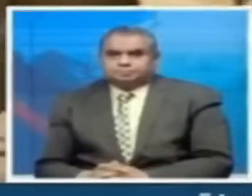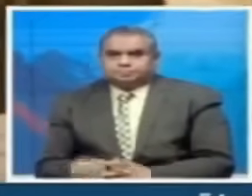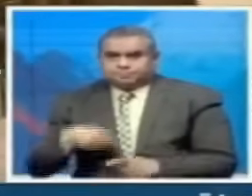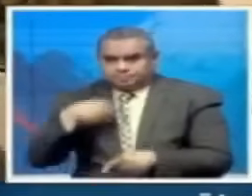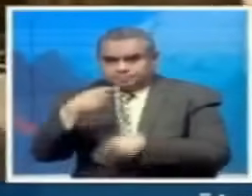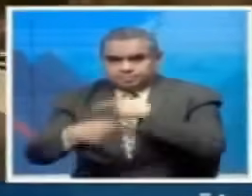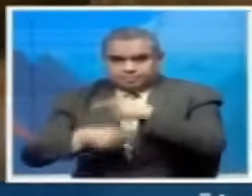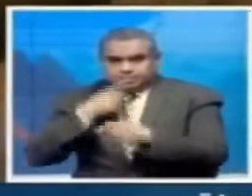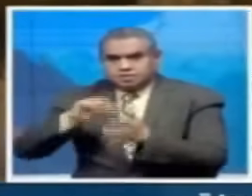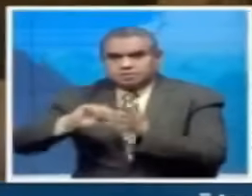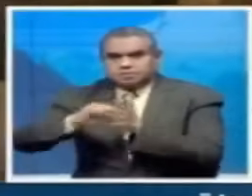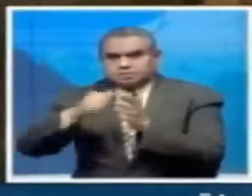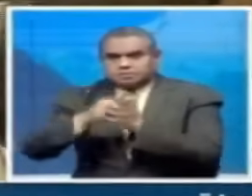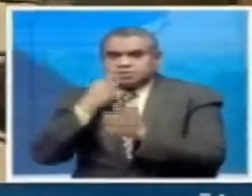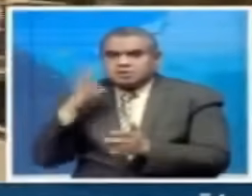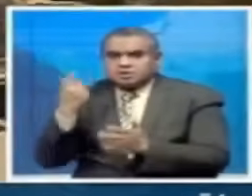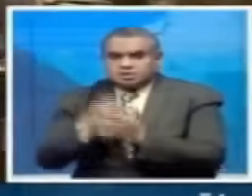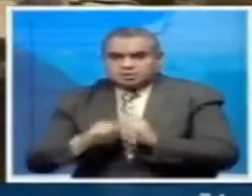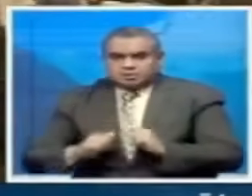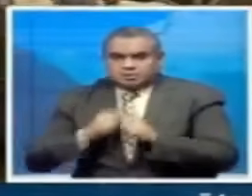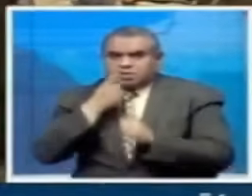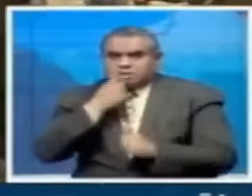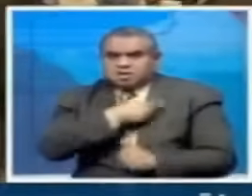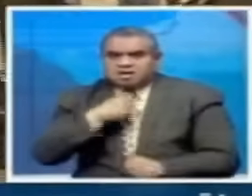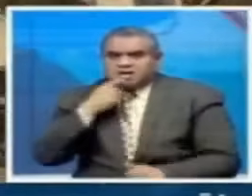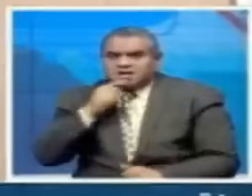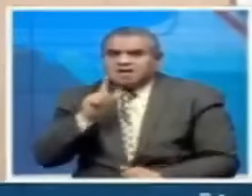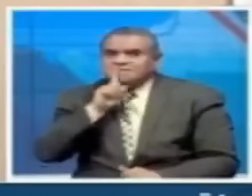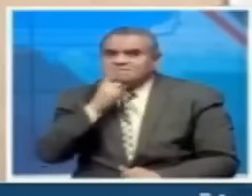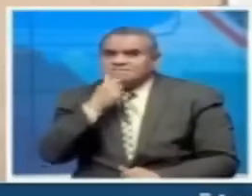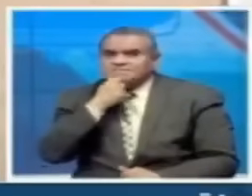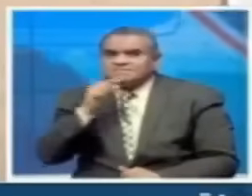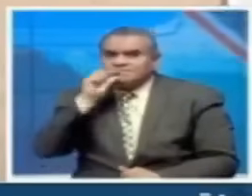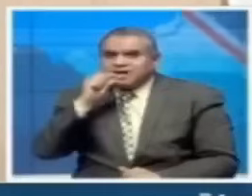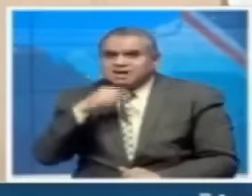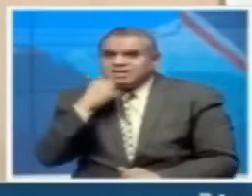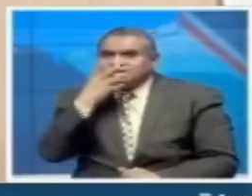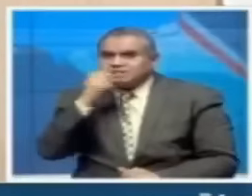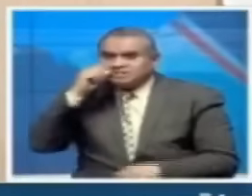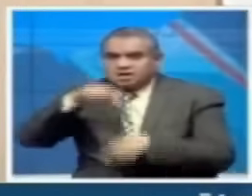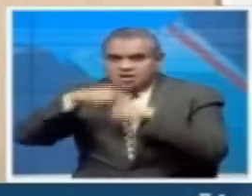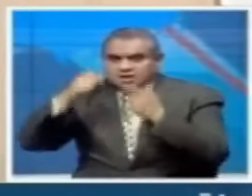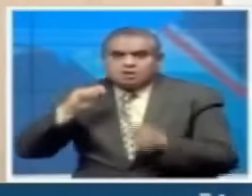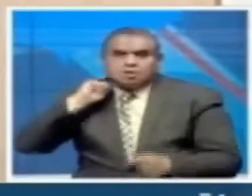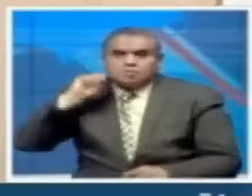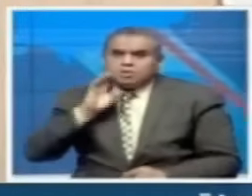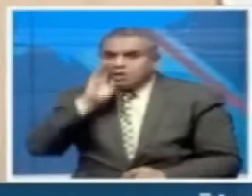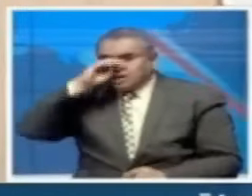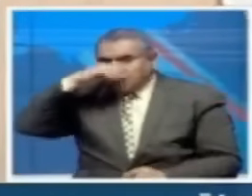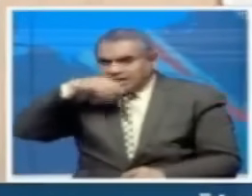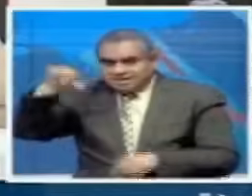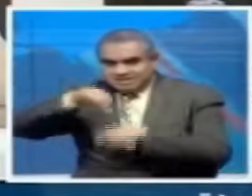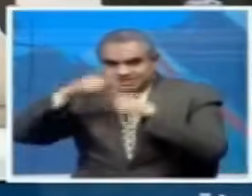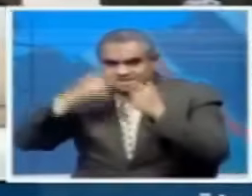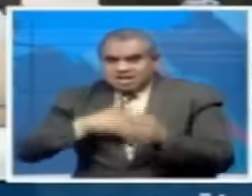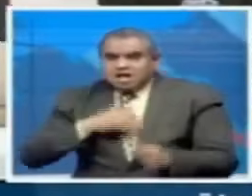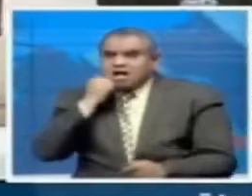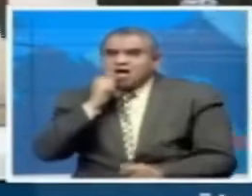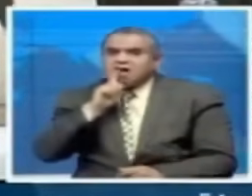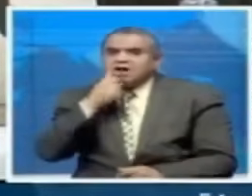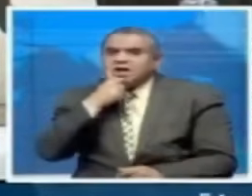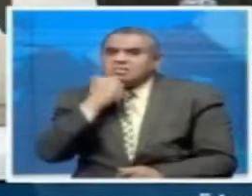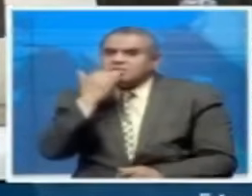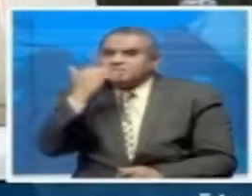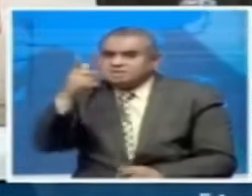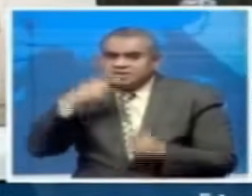تواصل جديد للمرشح الرئاسي فريد زهران مع المواطنين بمحافظة الجيزة مركز أطفيح قرية صول من